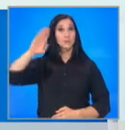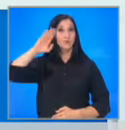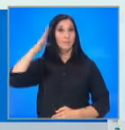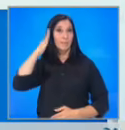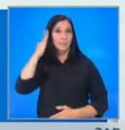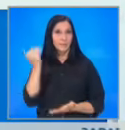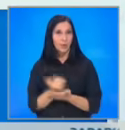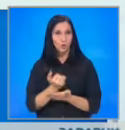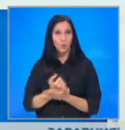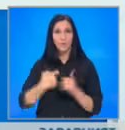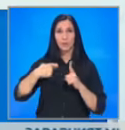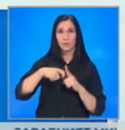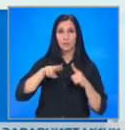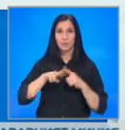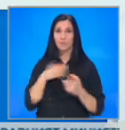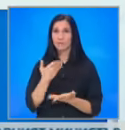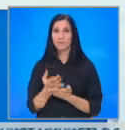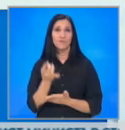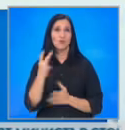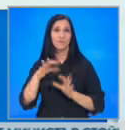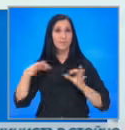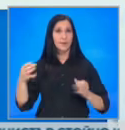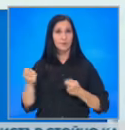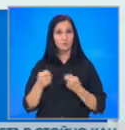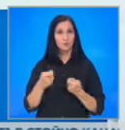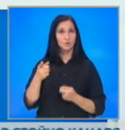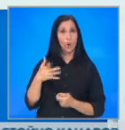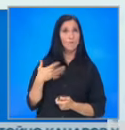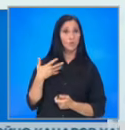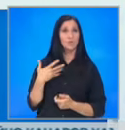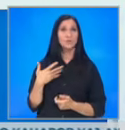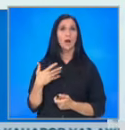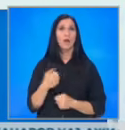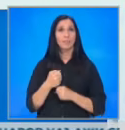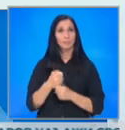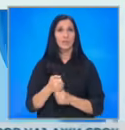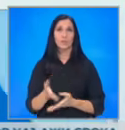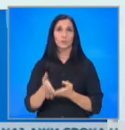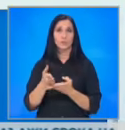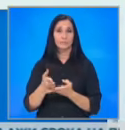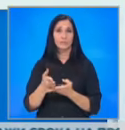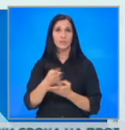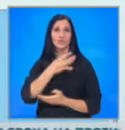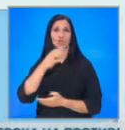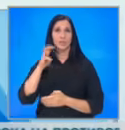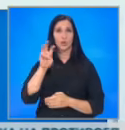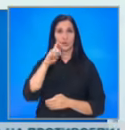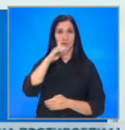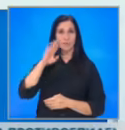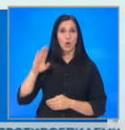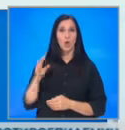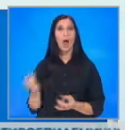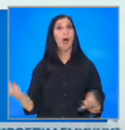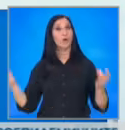Служебният министър на икономиката Кирил Петков представи новите мерки за бизнеса. Той поиска депутатите да подкрепят 430